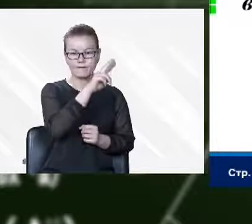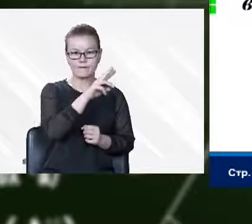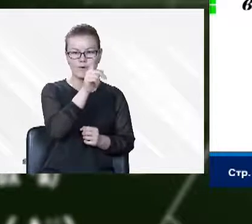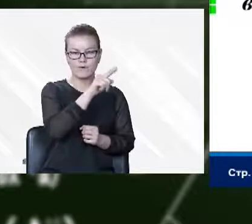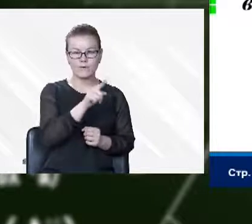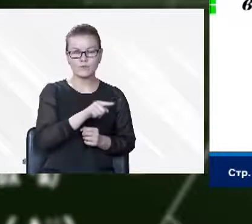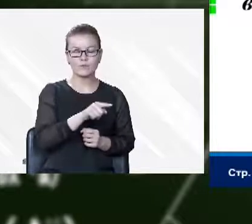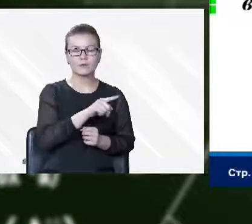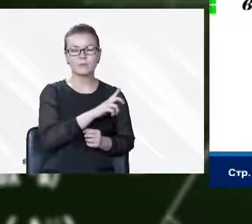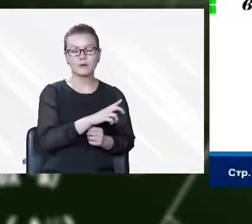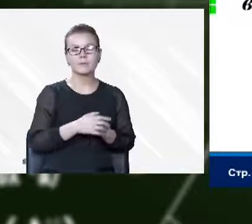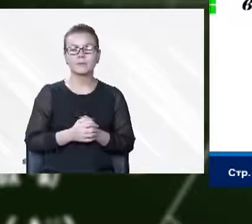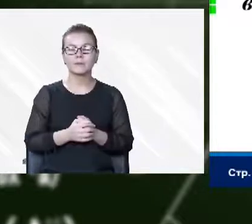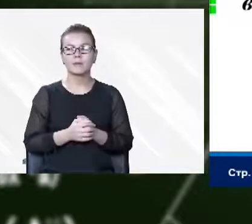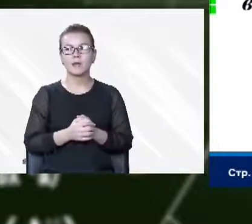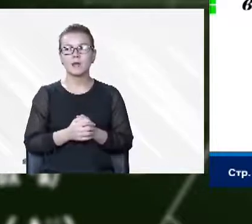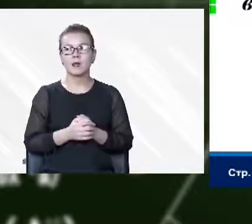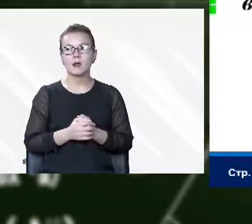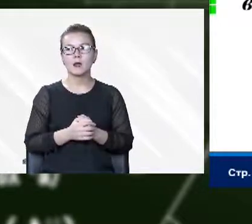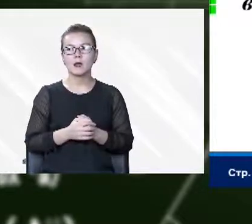b неравным нулю.